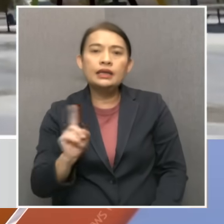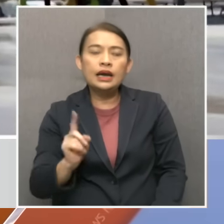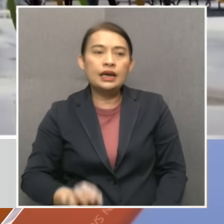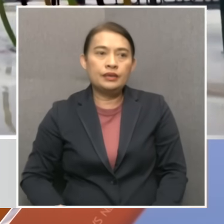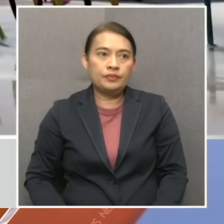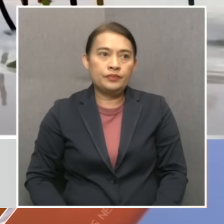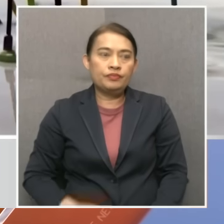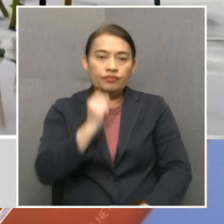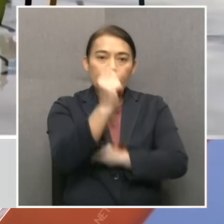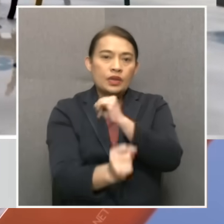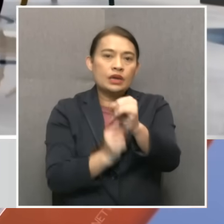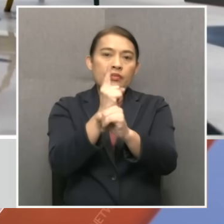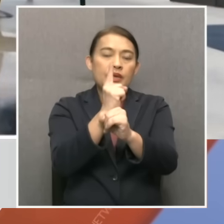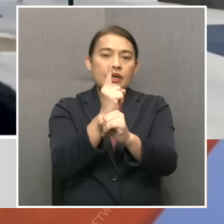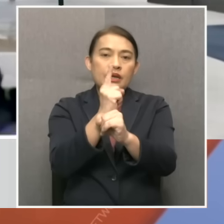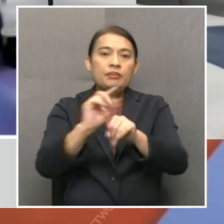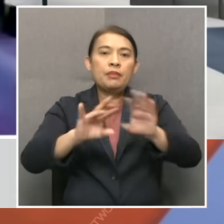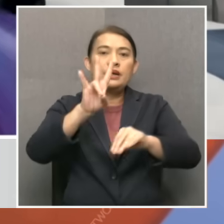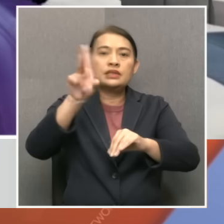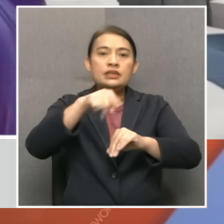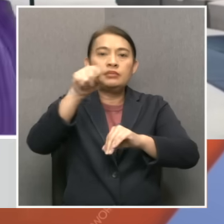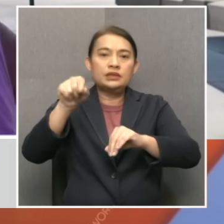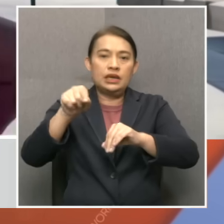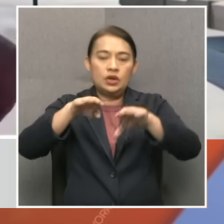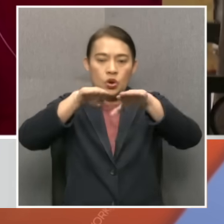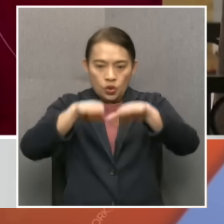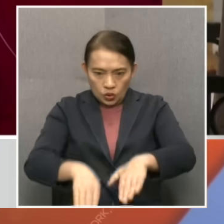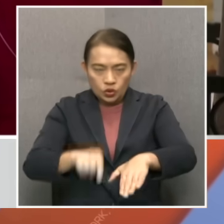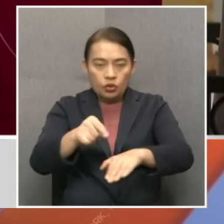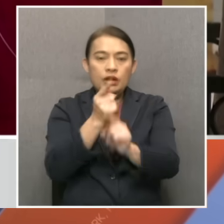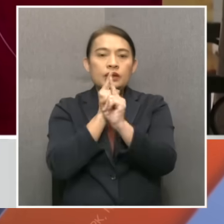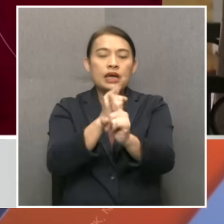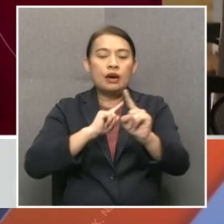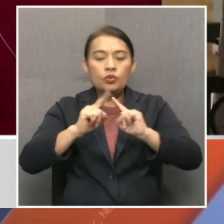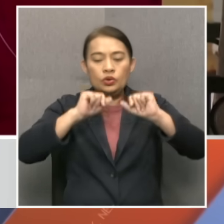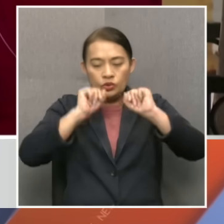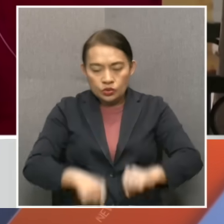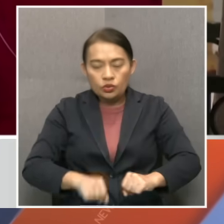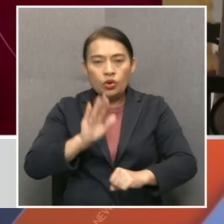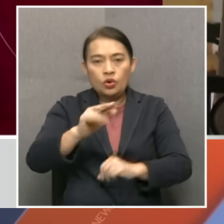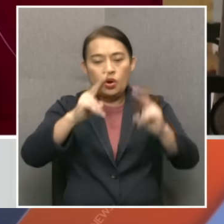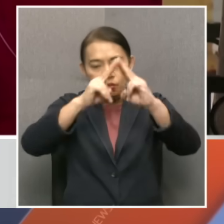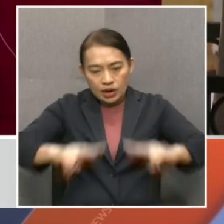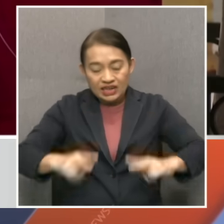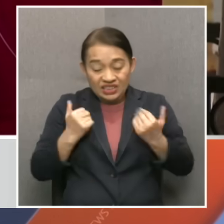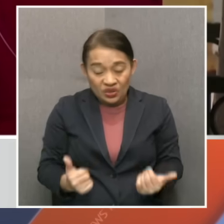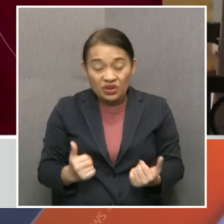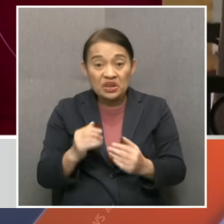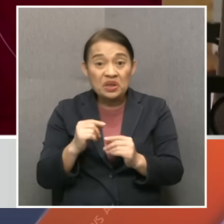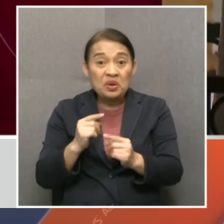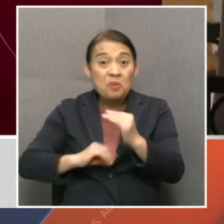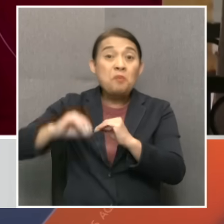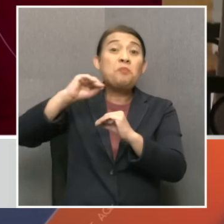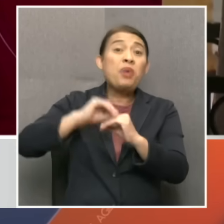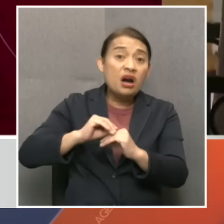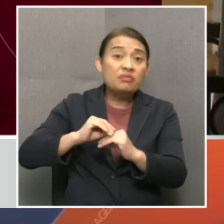ปีละ 7% เพื่อจะบรรลุตามข้อตกลงปารีสนะครับแต่ปัจจุบันเราปล่อยเพิ่มขึ้น2%